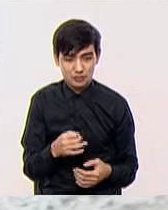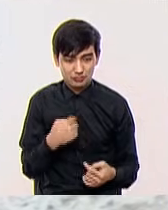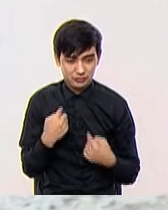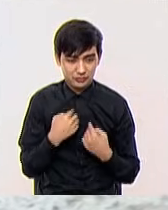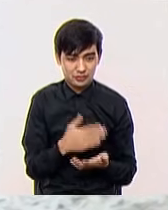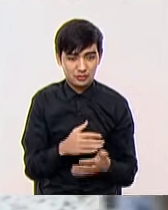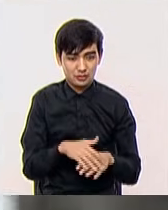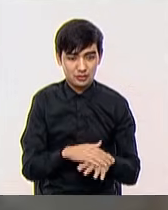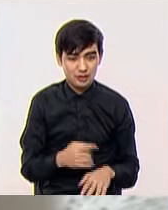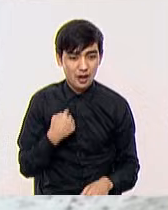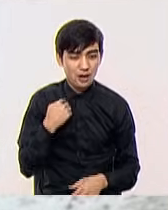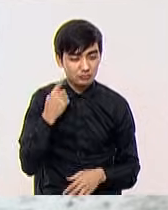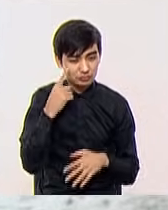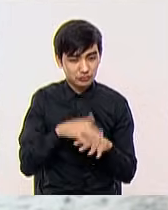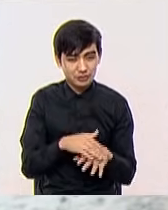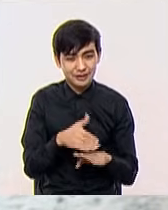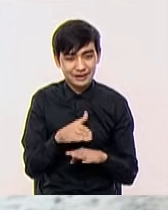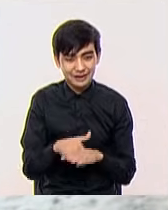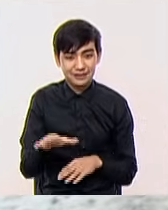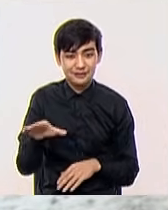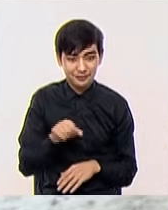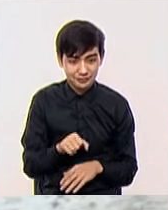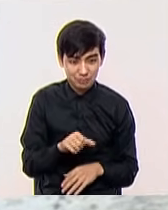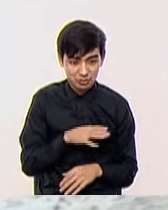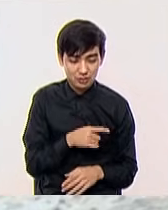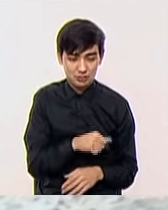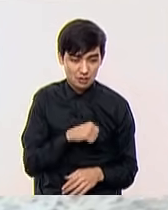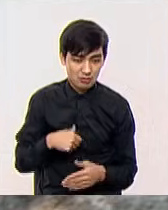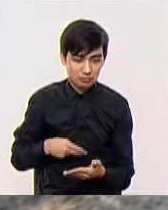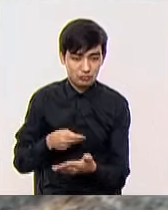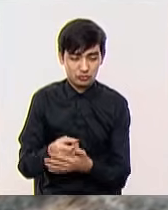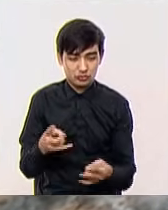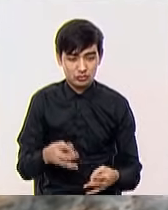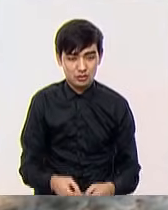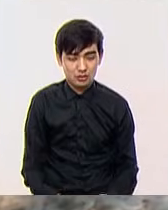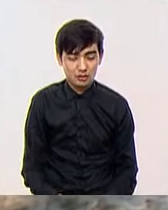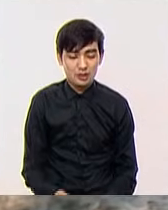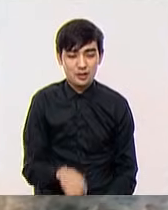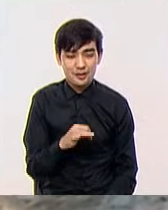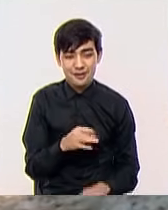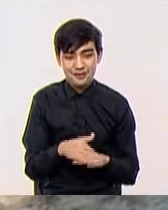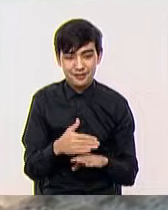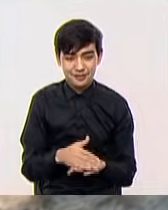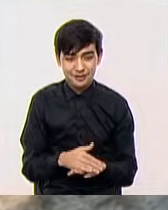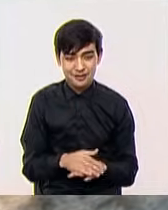халық. Негізі менің ойымша кредитті алғаннан кейін өзі төлеген дұрыс та. Кредитті